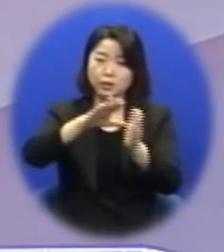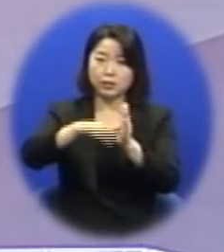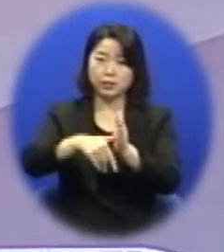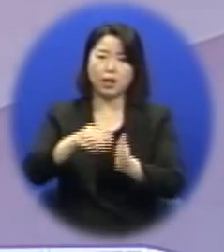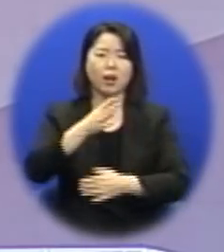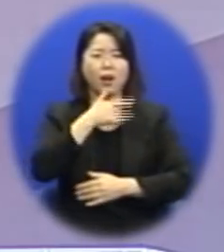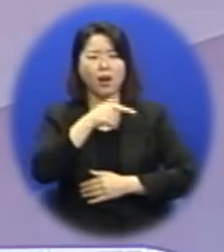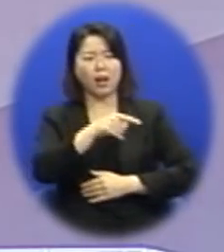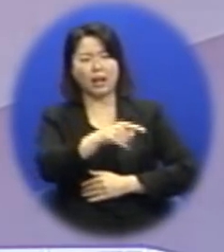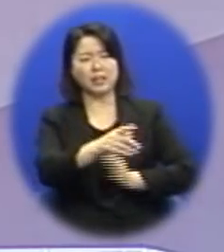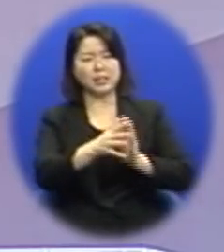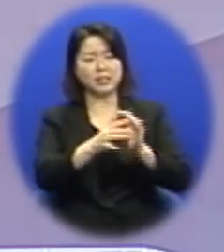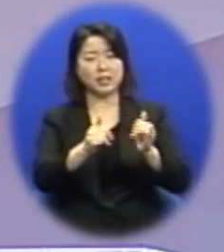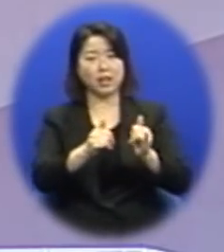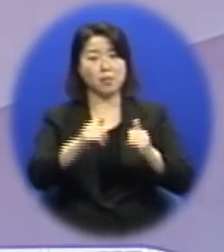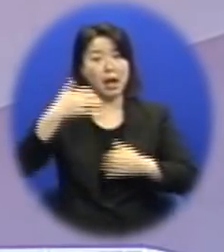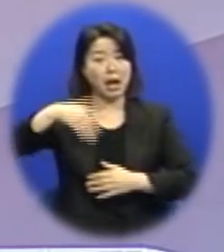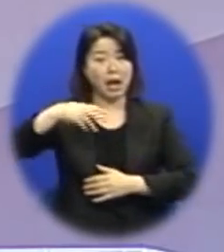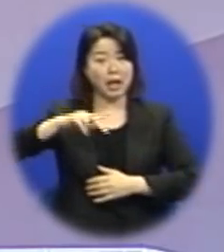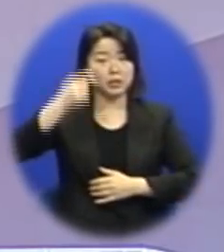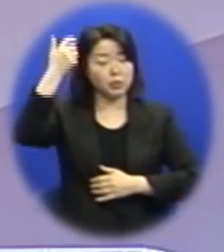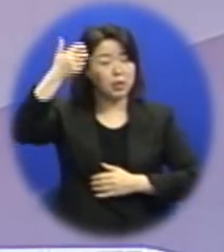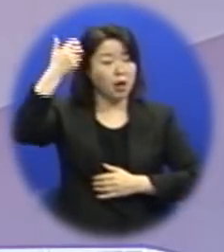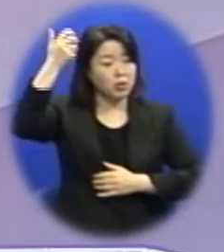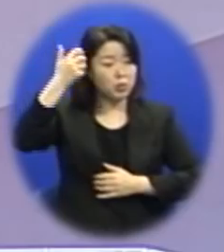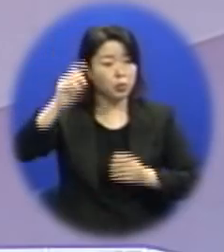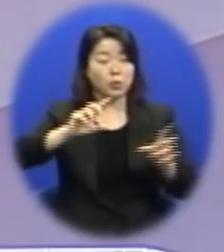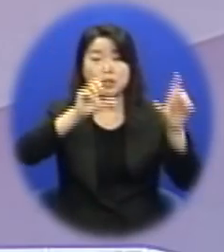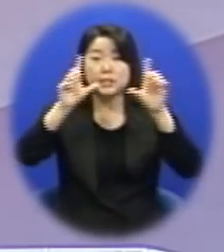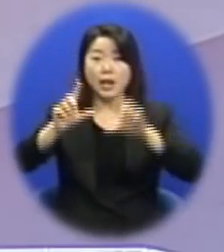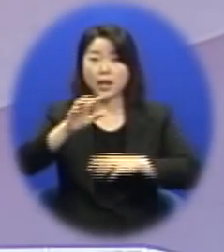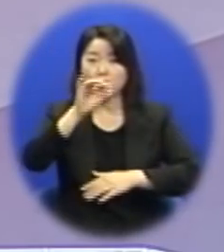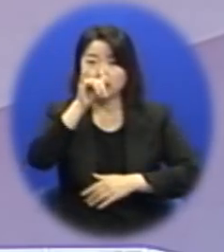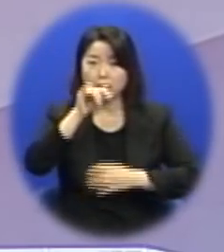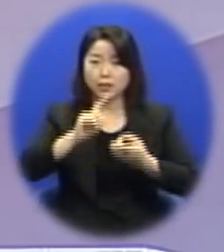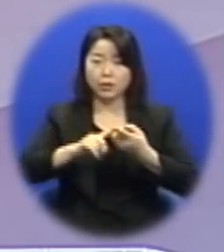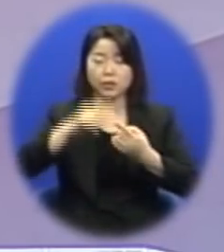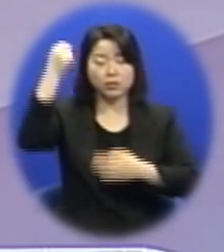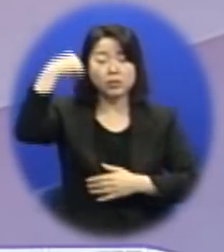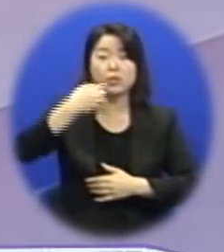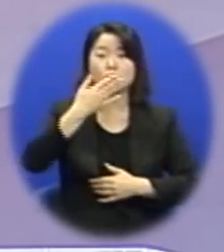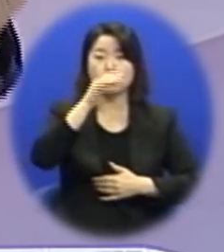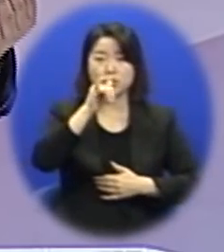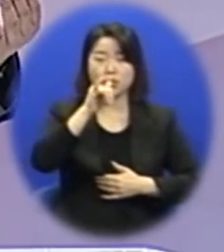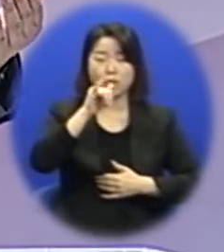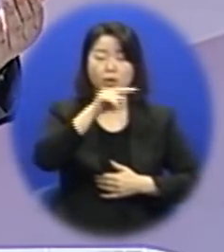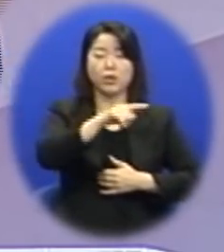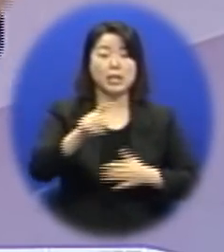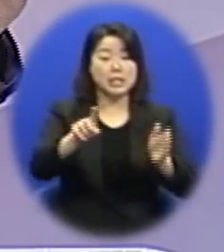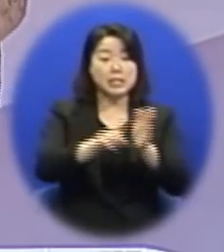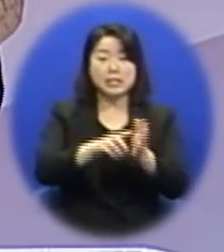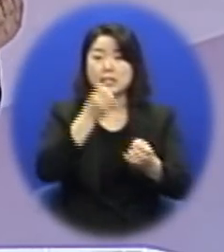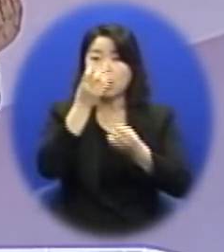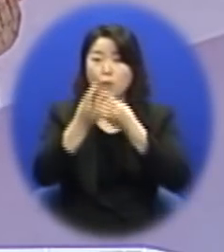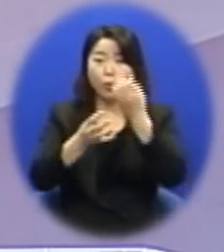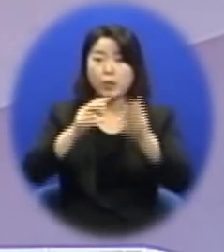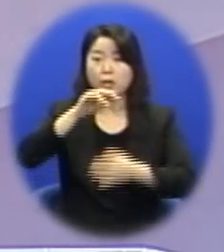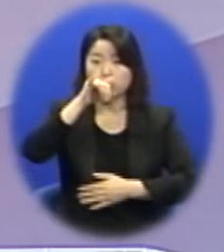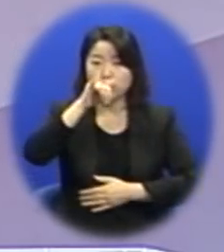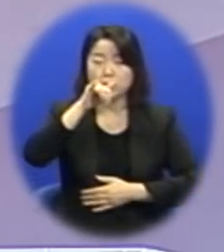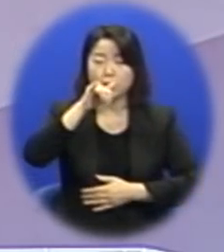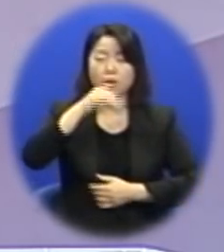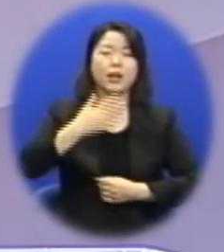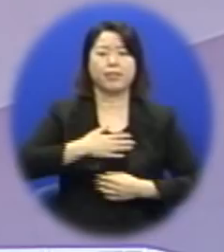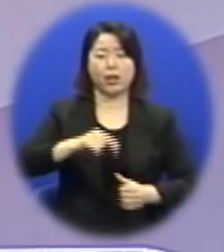아이 사람이 아직도 영적으로 살아 있다는 걸 알게 됩니다 그는 신앙 고백도 해요 1절에